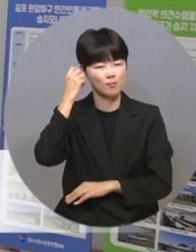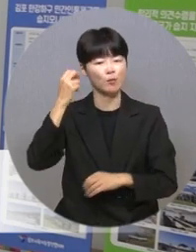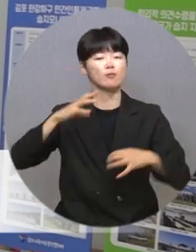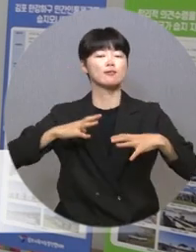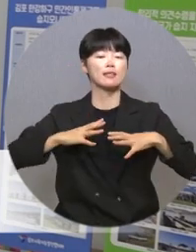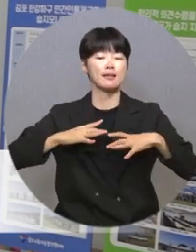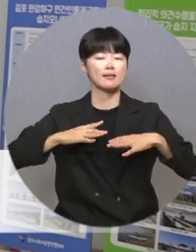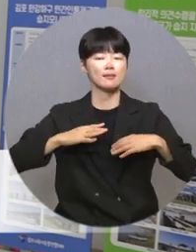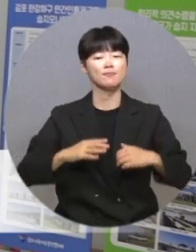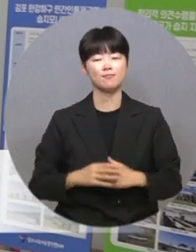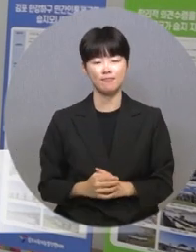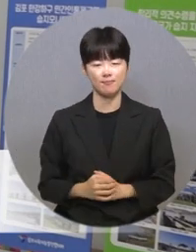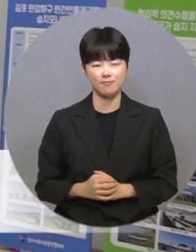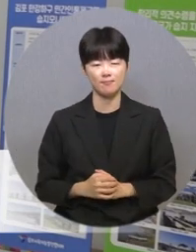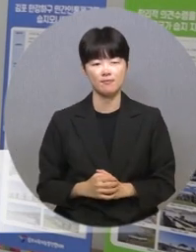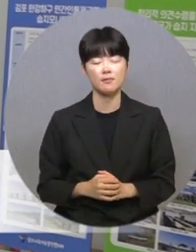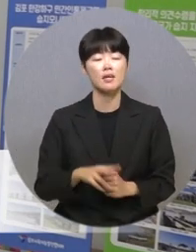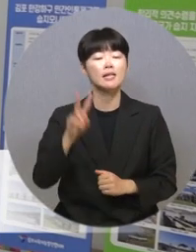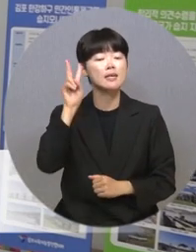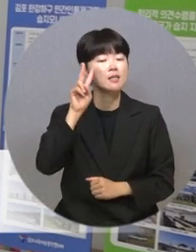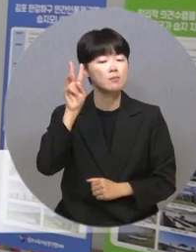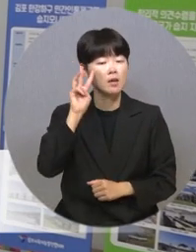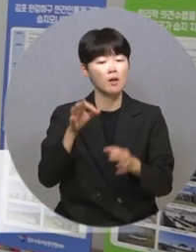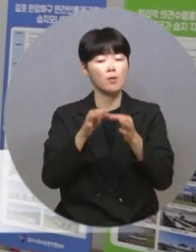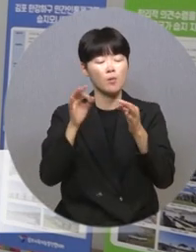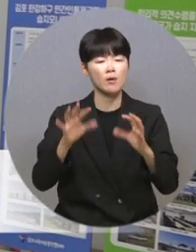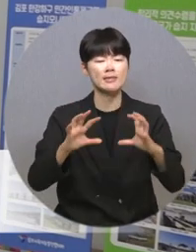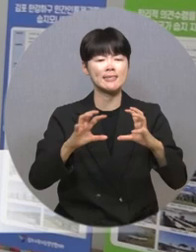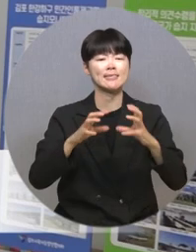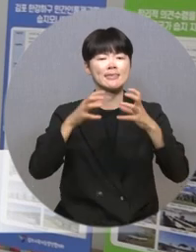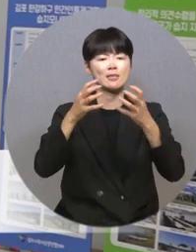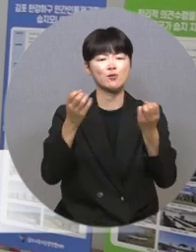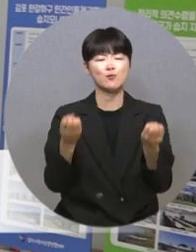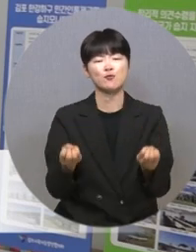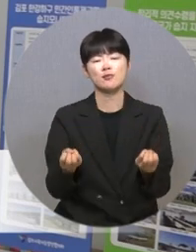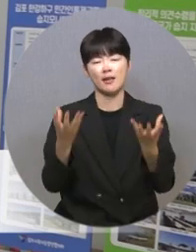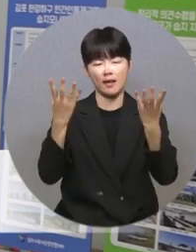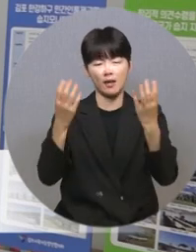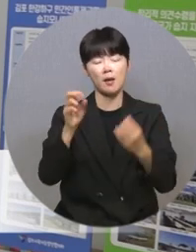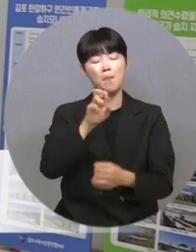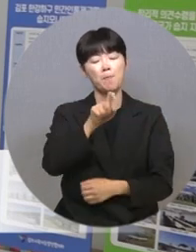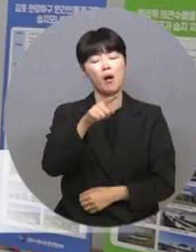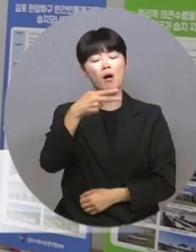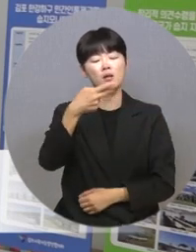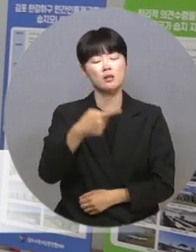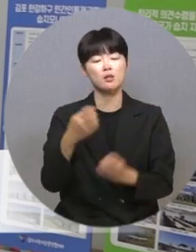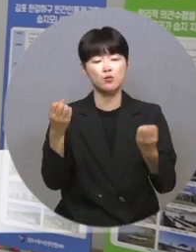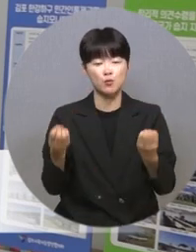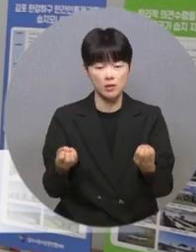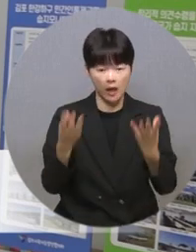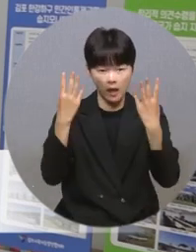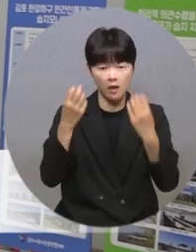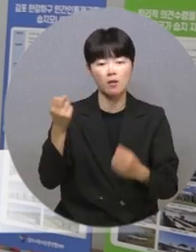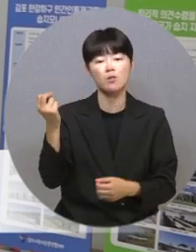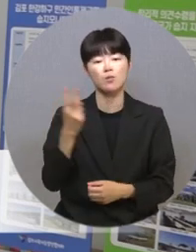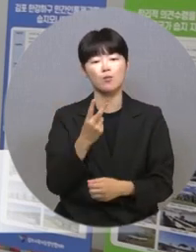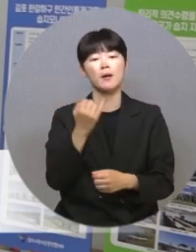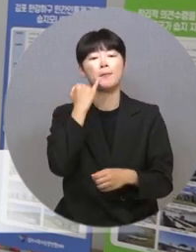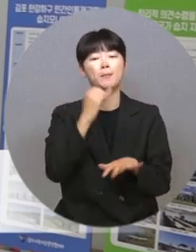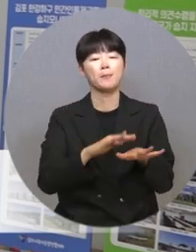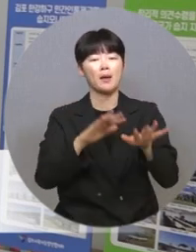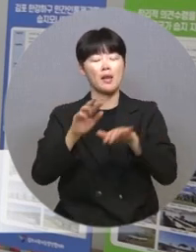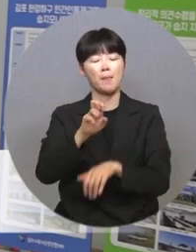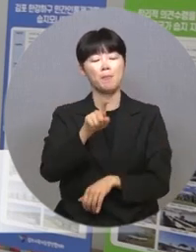생각합니다. 2박 3일 동안 세계적인 축제 머드 축제와 해양